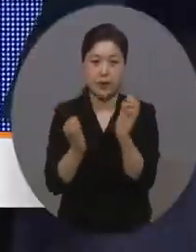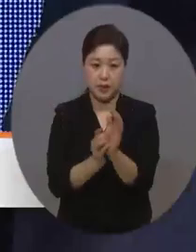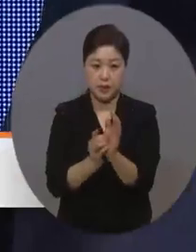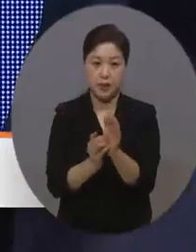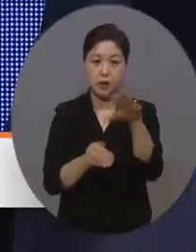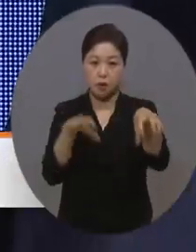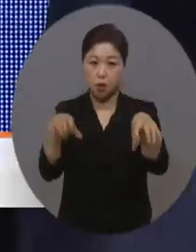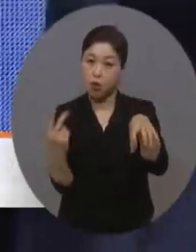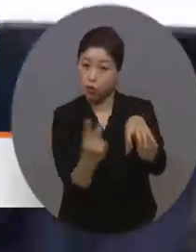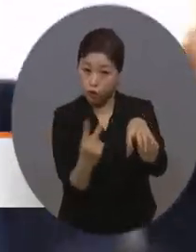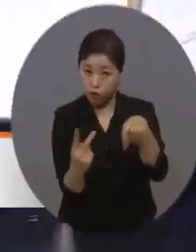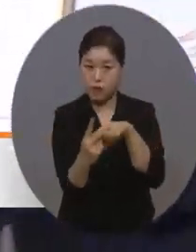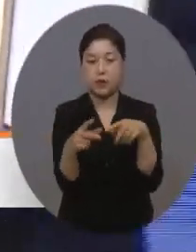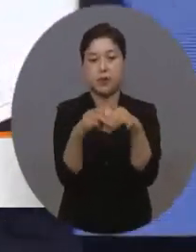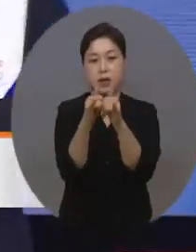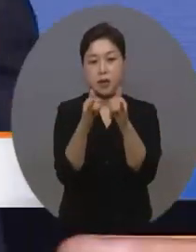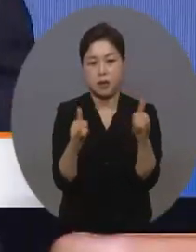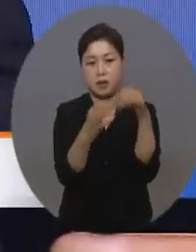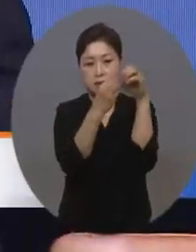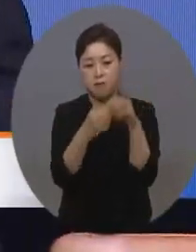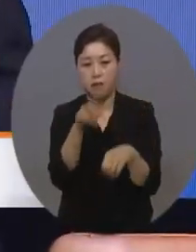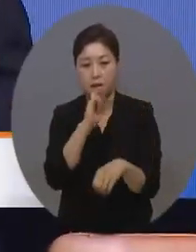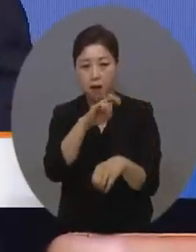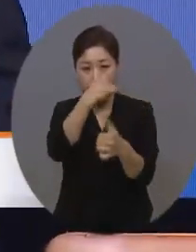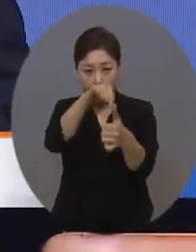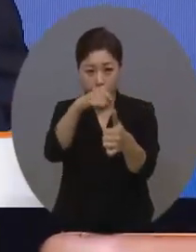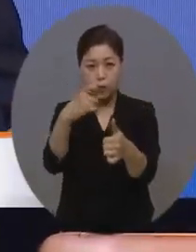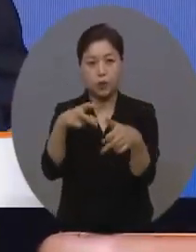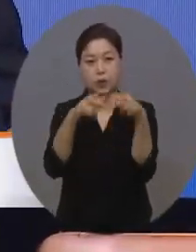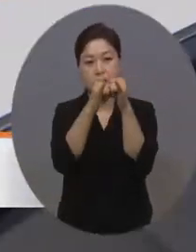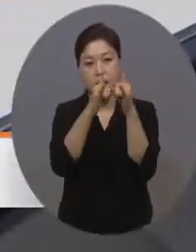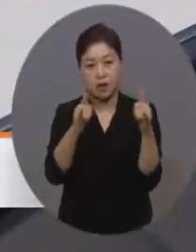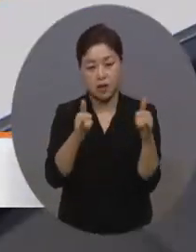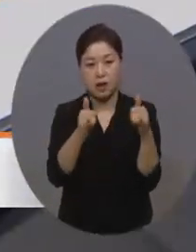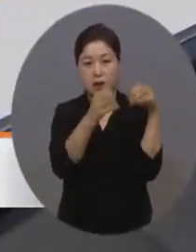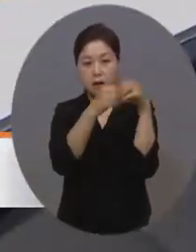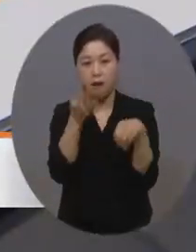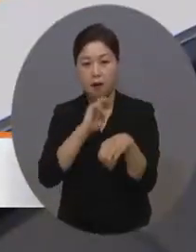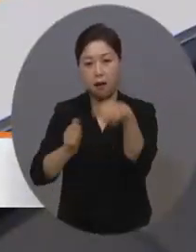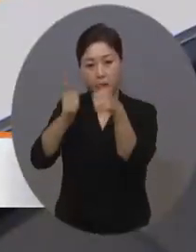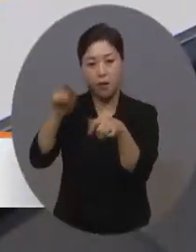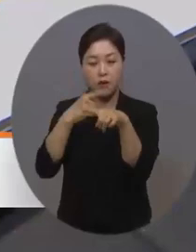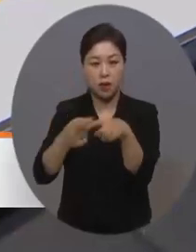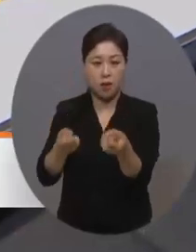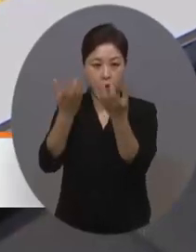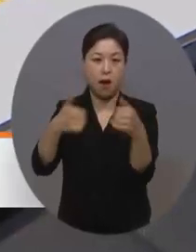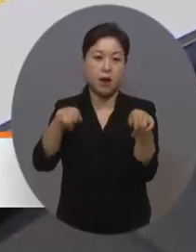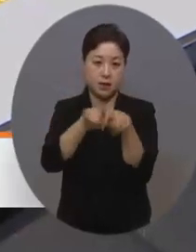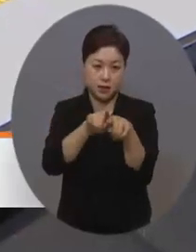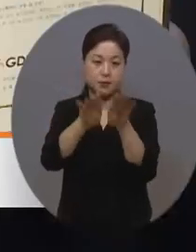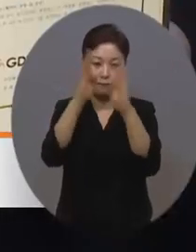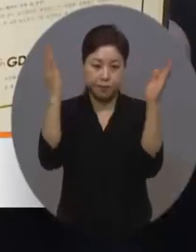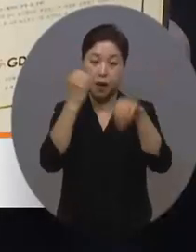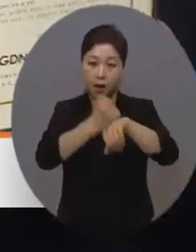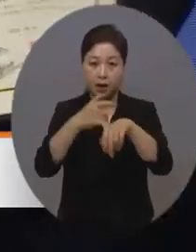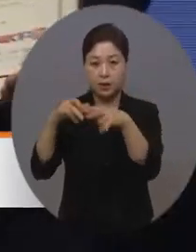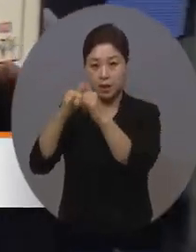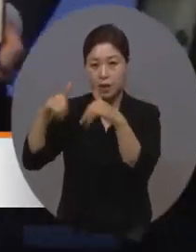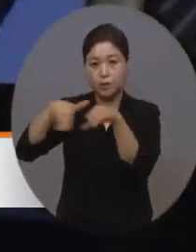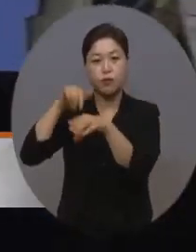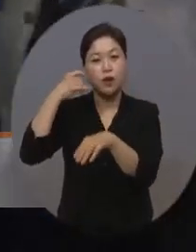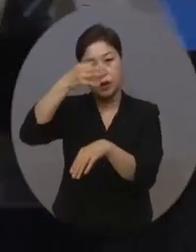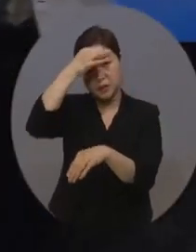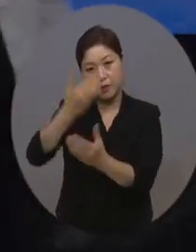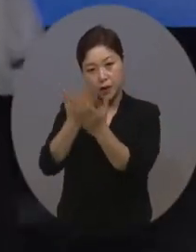협약을 통해 장애인 국악 교육과 장애인 국악 경연대회 공동 개체를 비롯한 장애인의 문화예술 활성화를